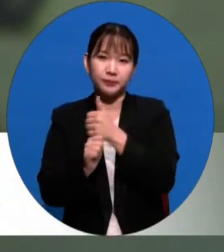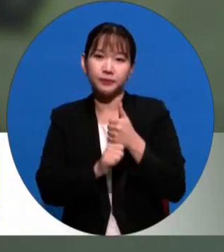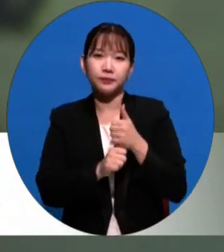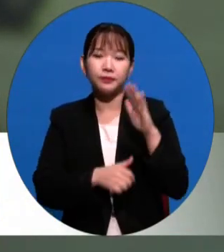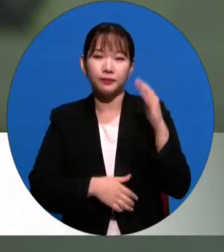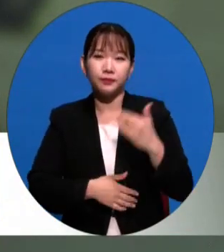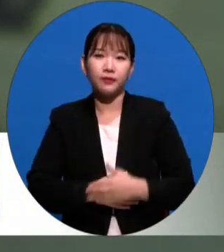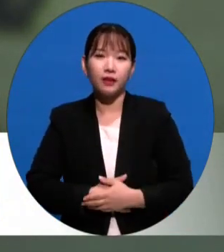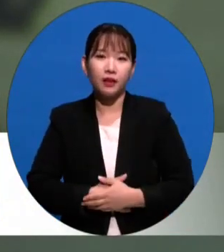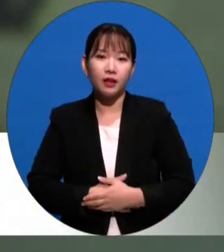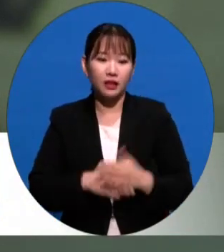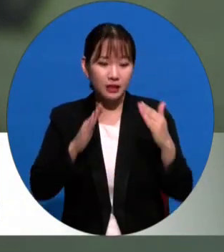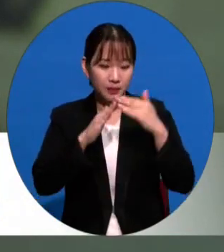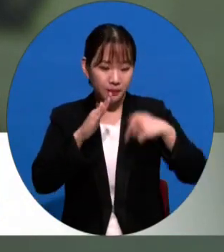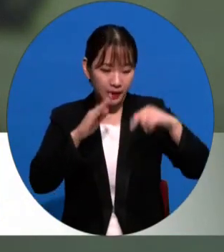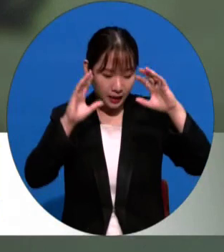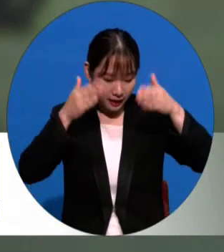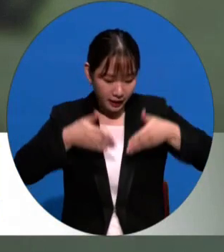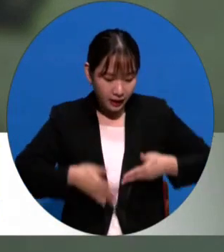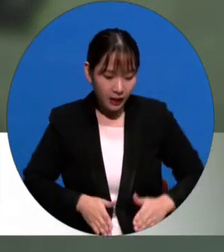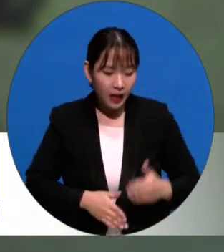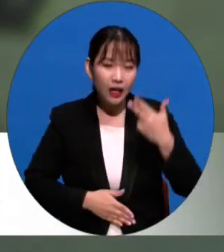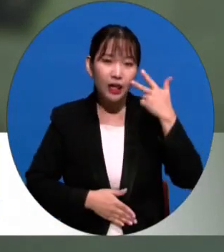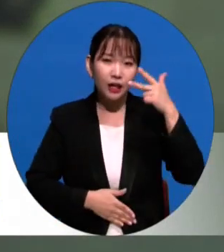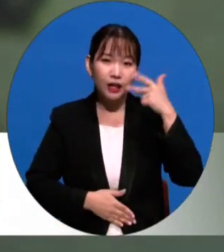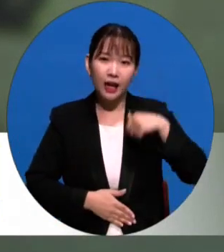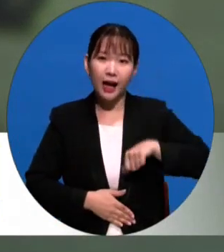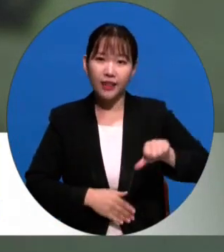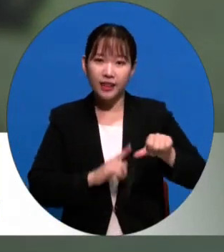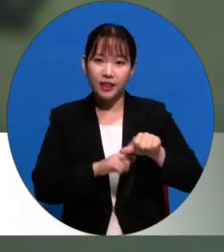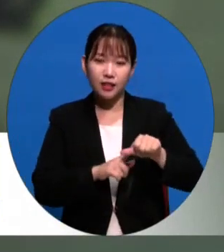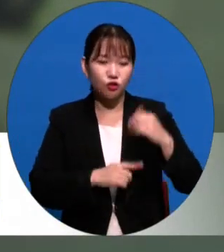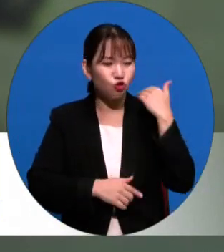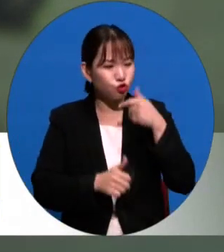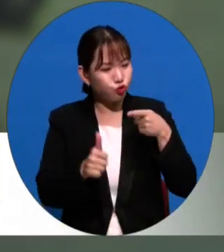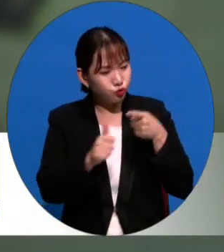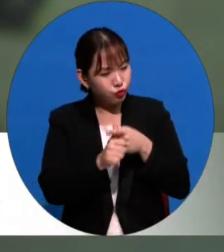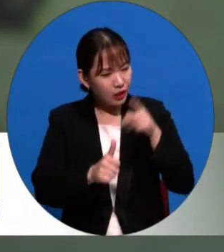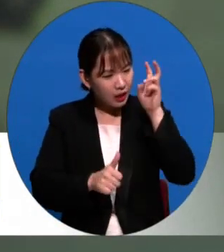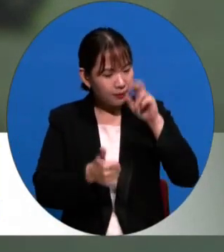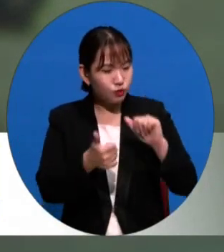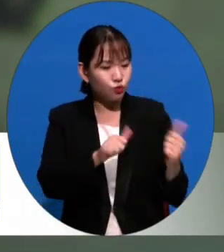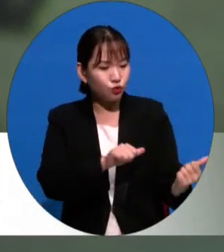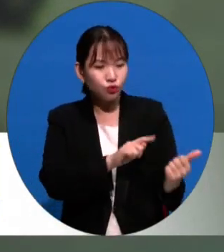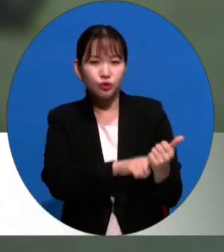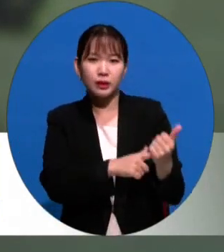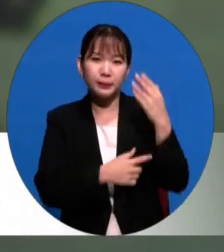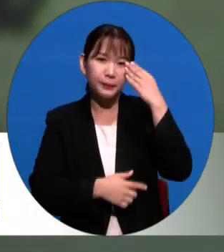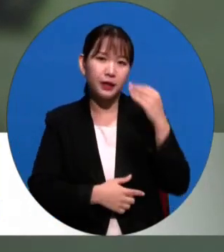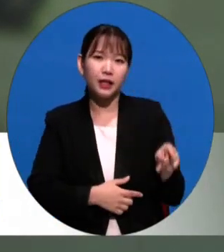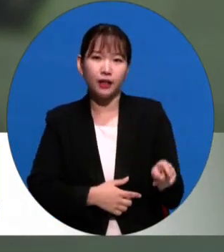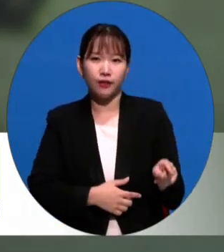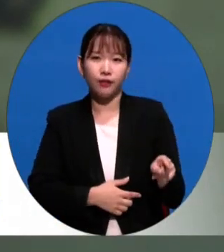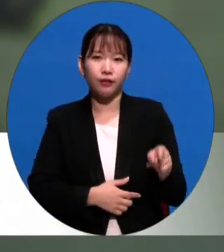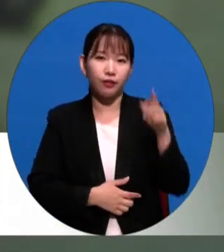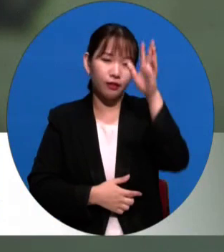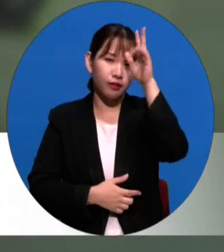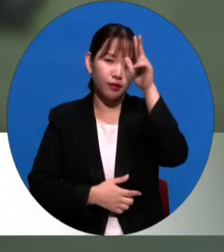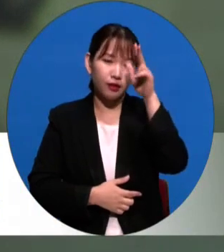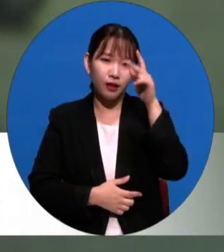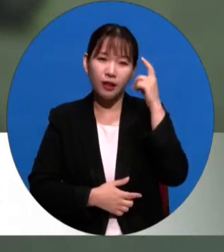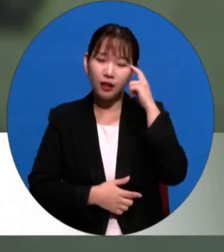입건됐습니다. 집안에서는 태어난 지 7달 된 아들이 타살 흔적과 함께 숨진 채 발견됐는데 경찰은